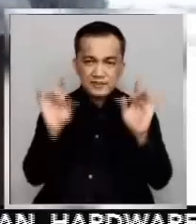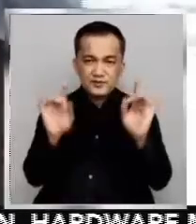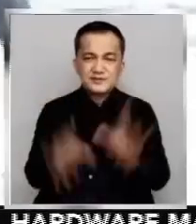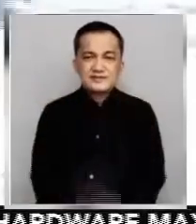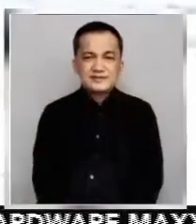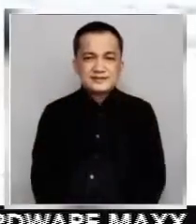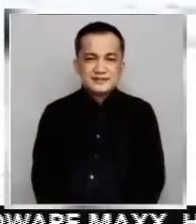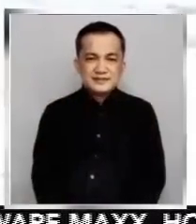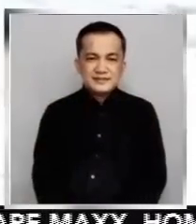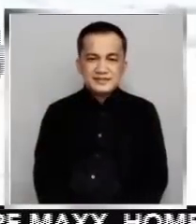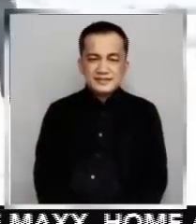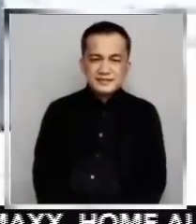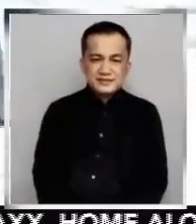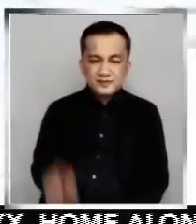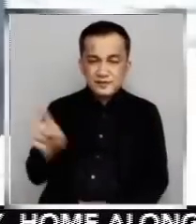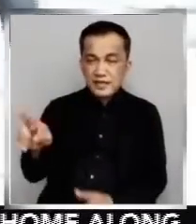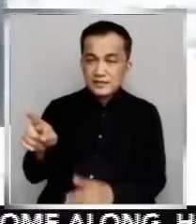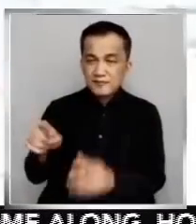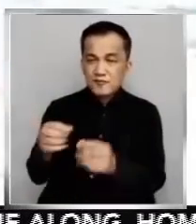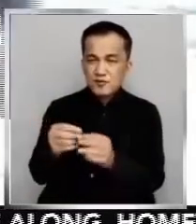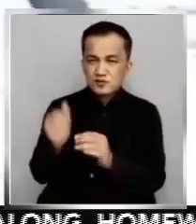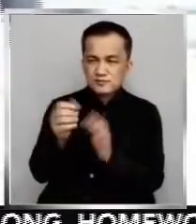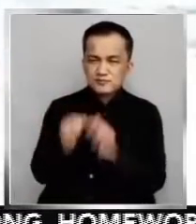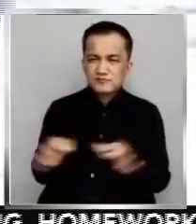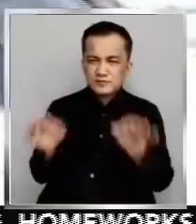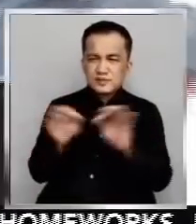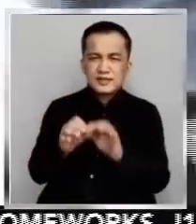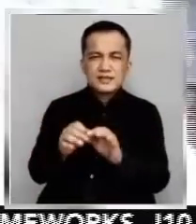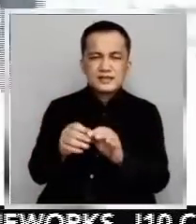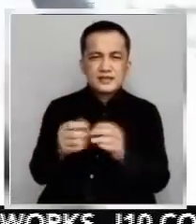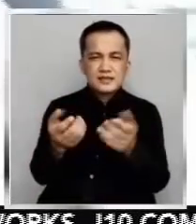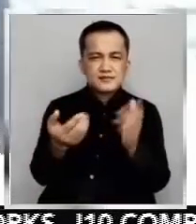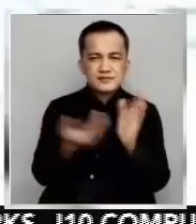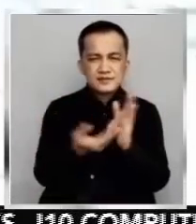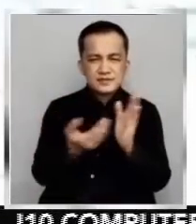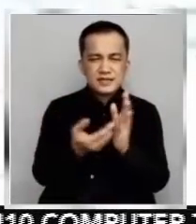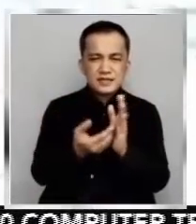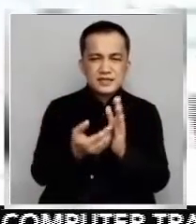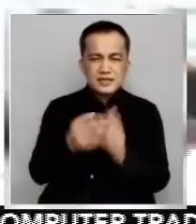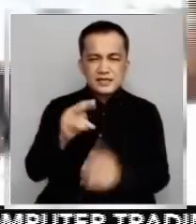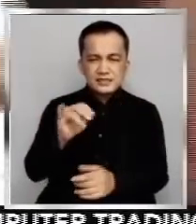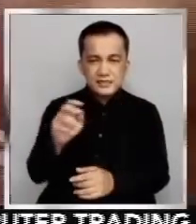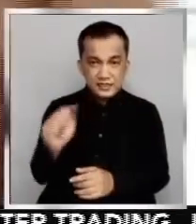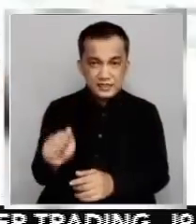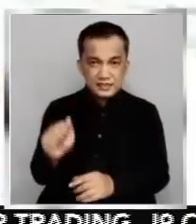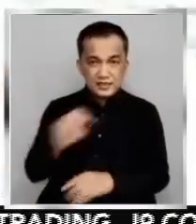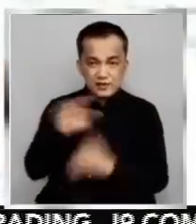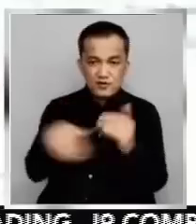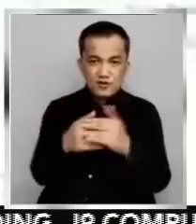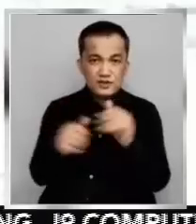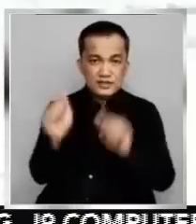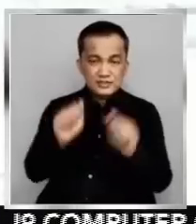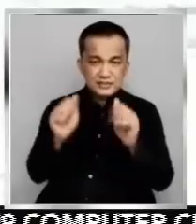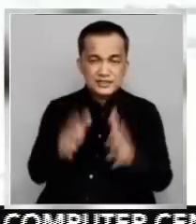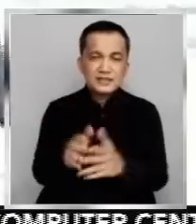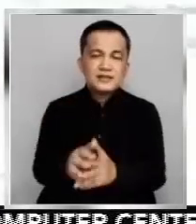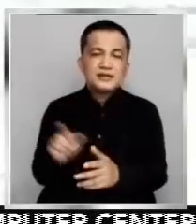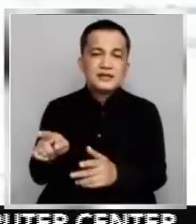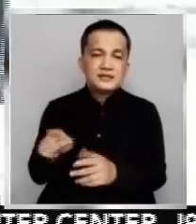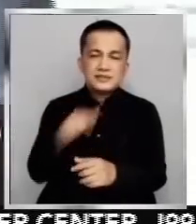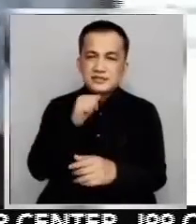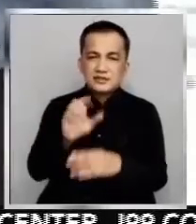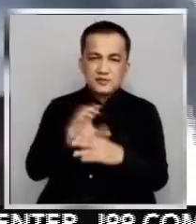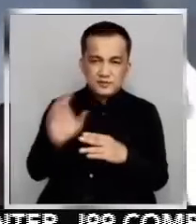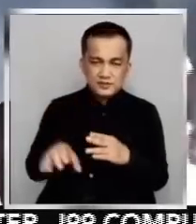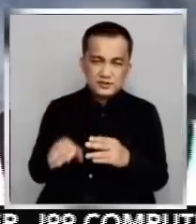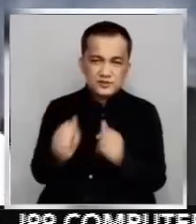One of the highlights of the NCAA season ang All-Stars. Hindi nakukumpleto yung season without this. So we're very happy